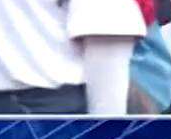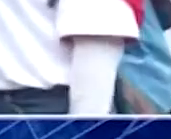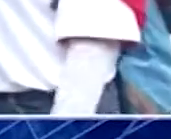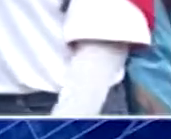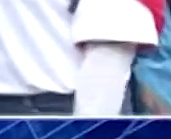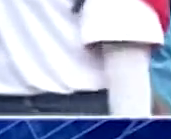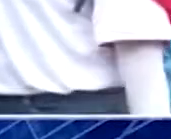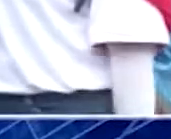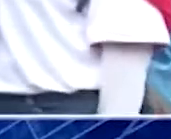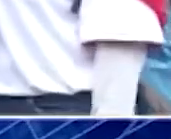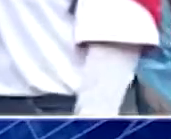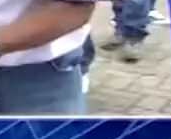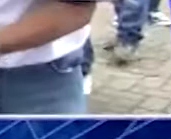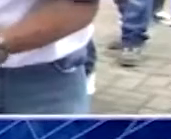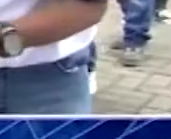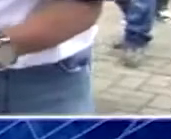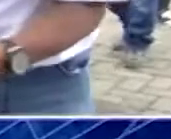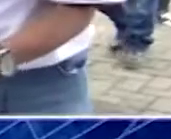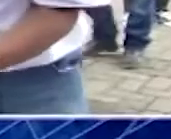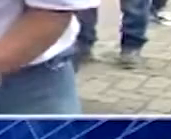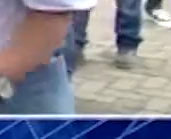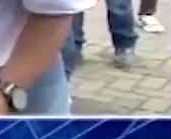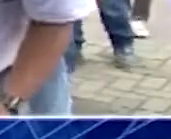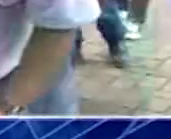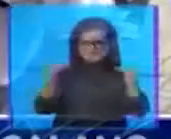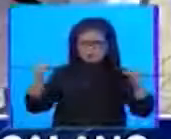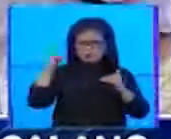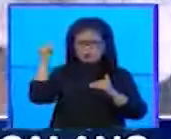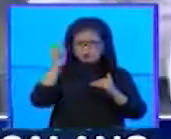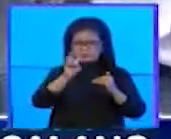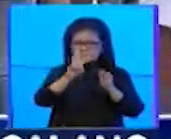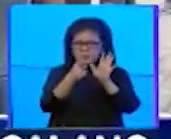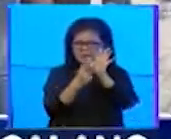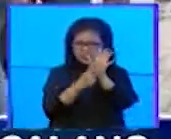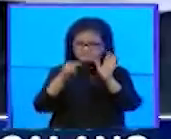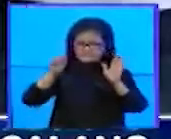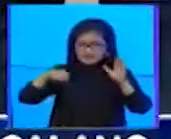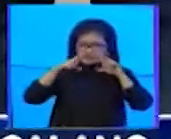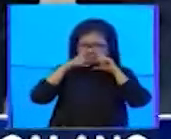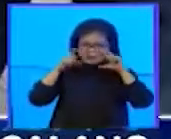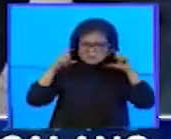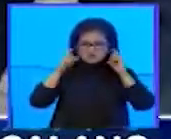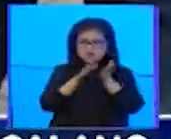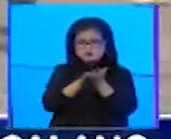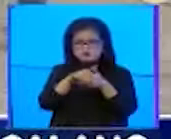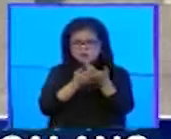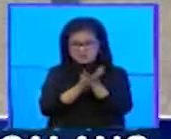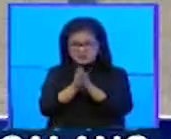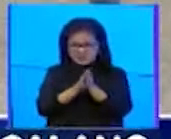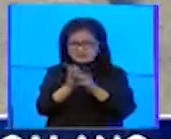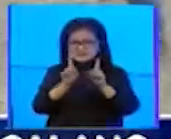wajib mematuhi protokol kesehatan sesuai dengan standar yang umum, yakni 3M, memakai masker, mencuci tangan, dan juga menjaga jarak satu sama